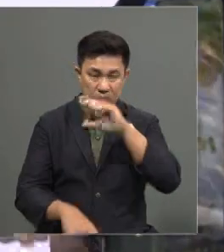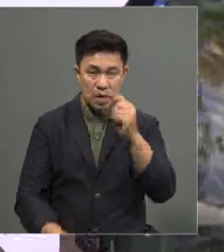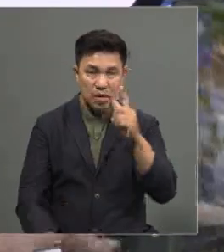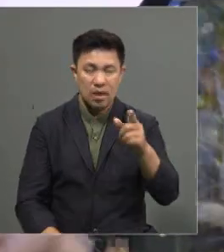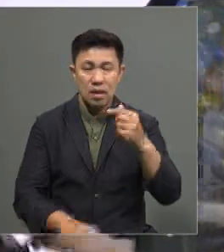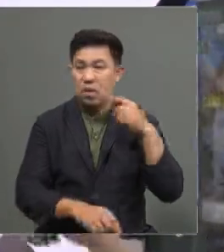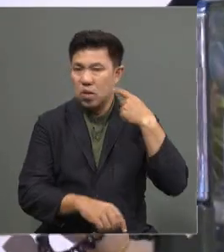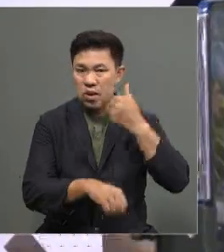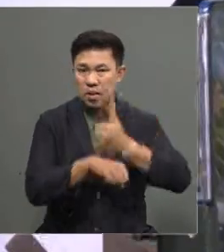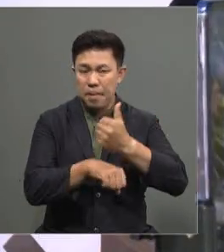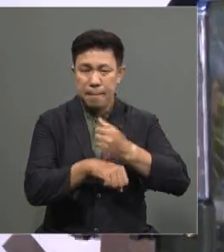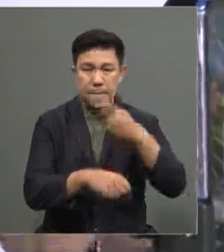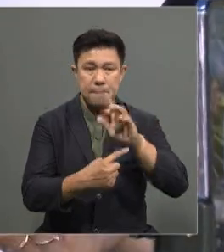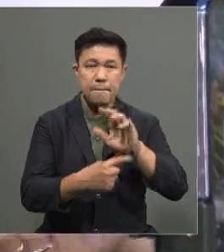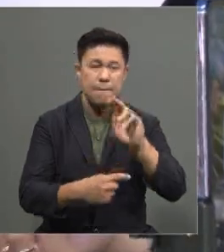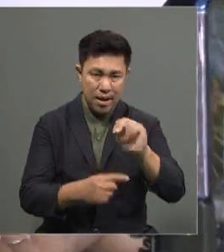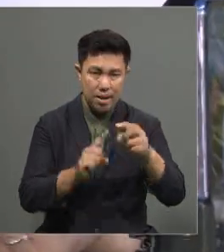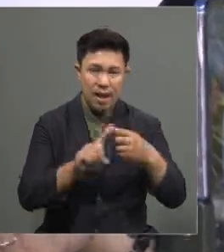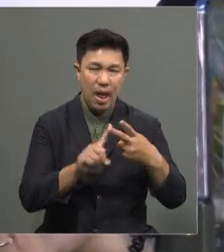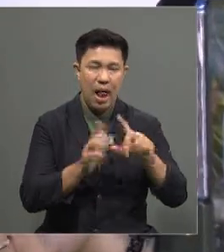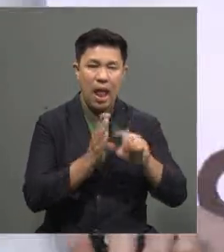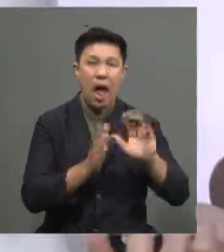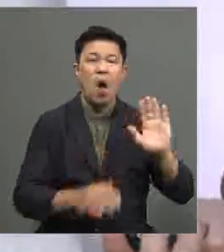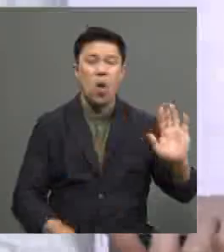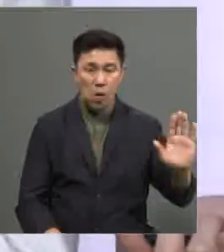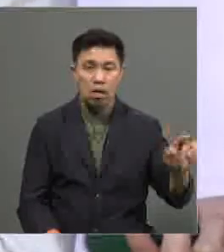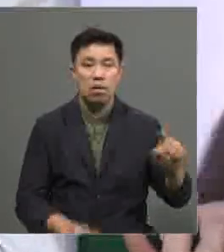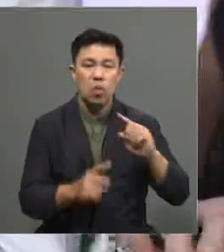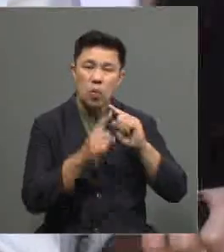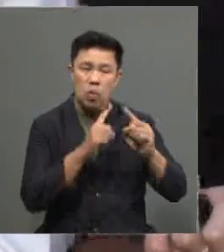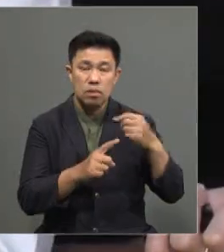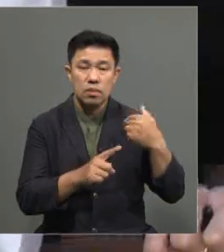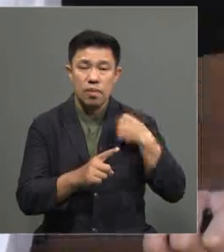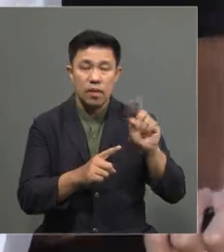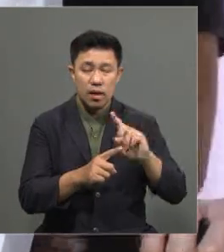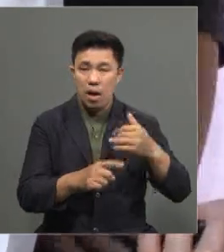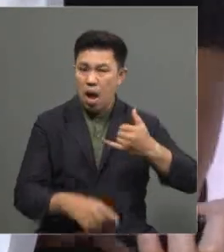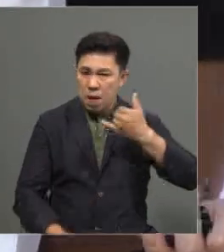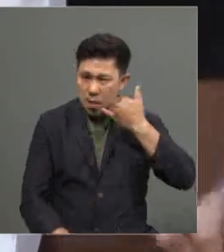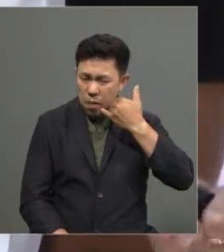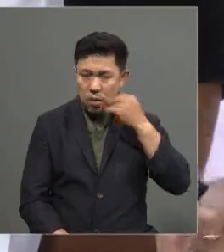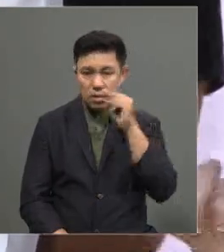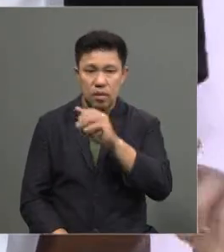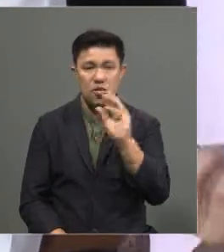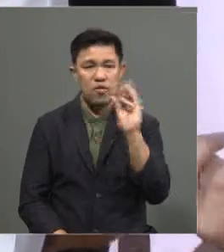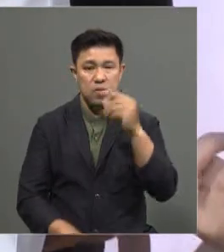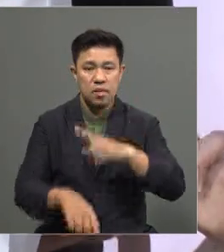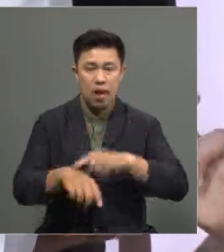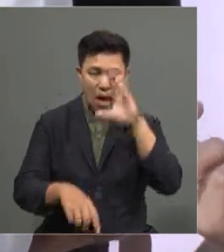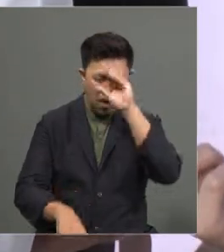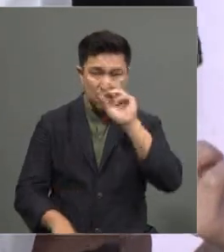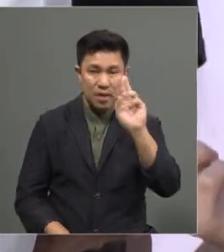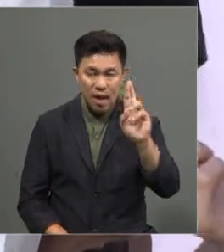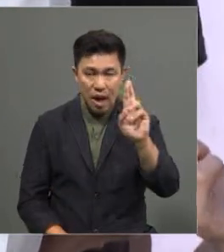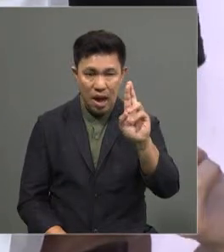มีบอสปันแล้วก็เลขาของบอสปัน2คนในระหว่างที่มีการพูดคุยเนี่ยก็มีการโทรศัพท์ไปหาคุณฟิล์มตอนช่วงเที่ยงคืนเพราะฉะนั้